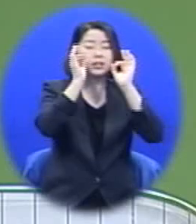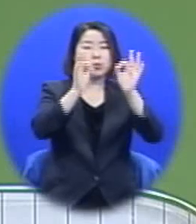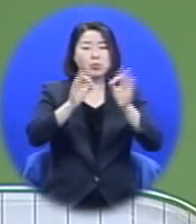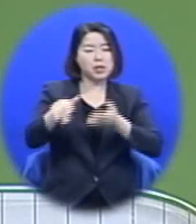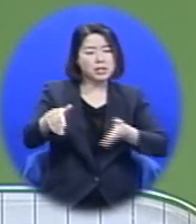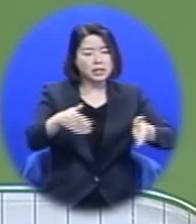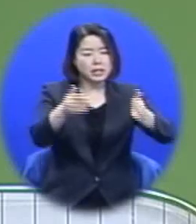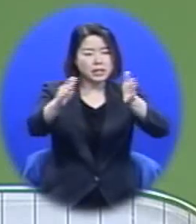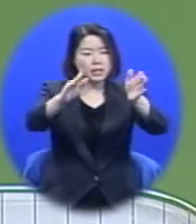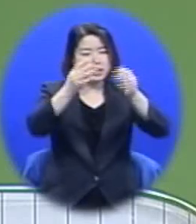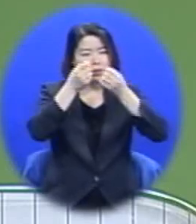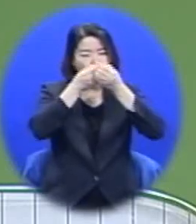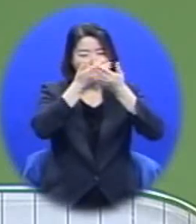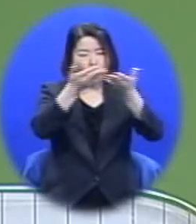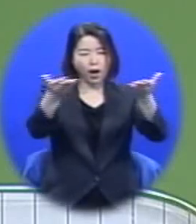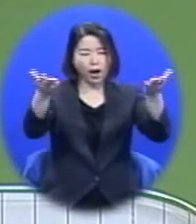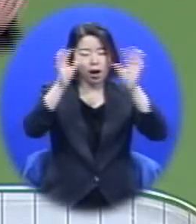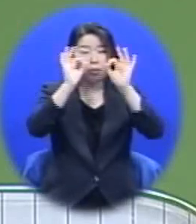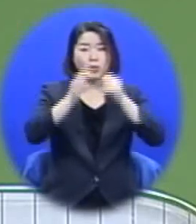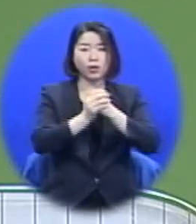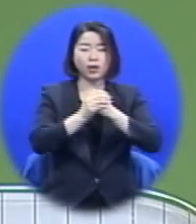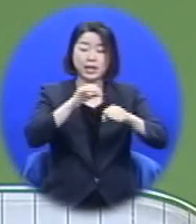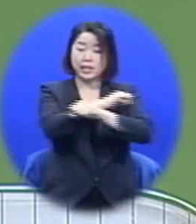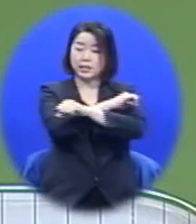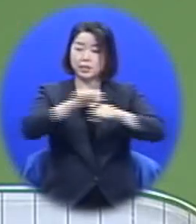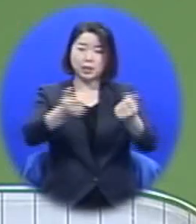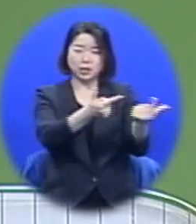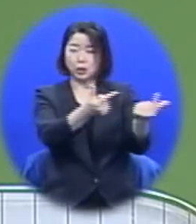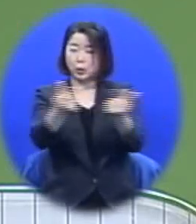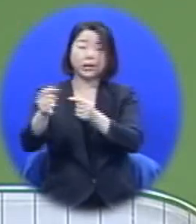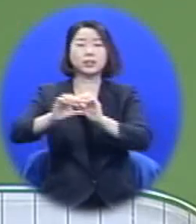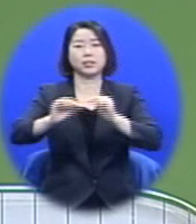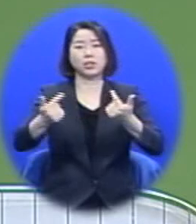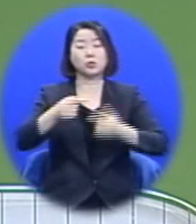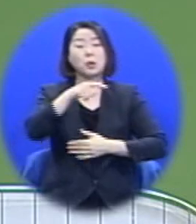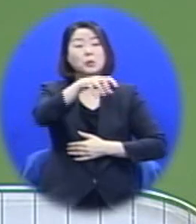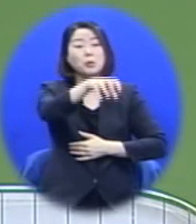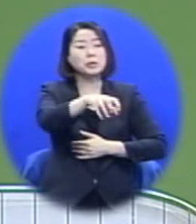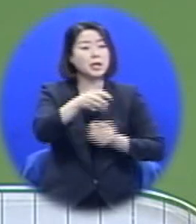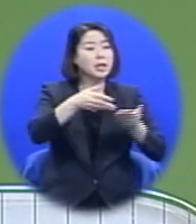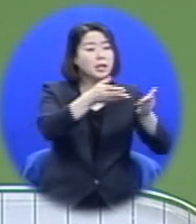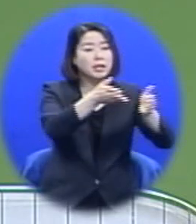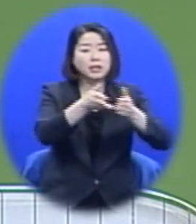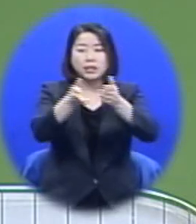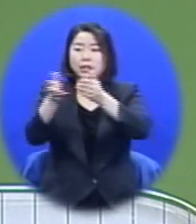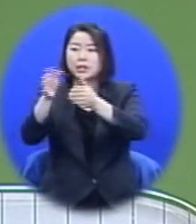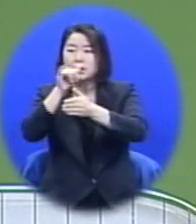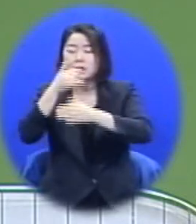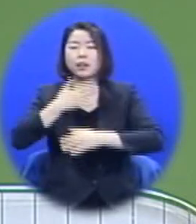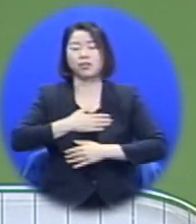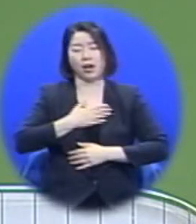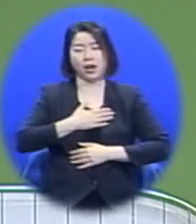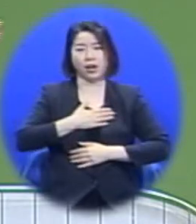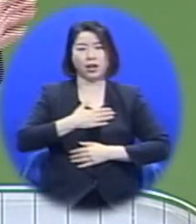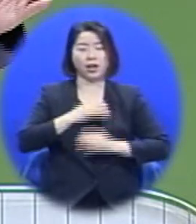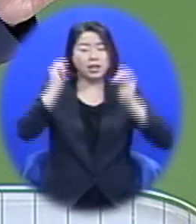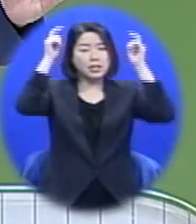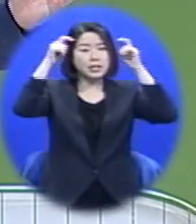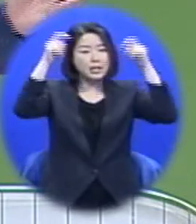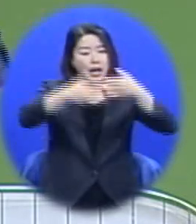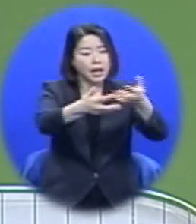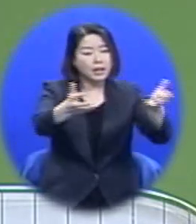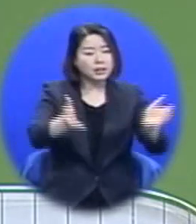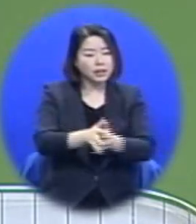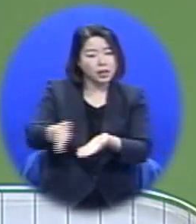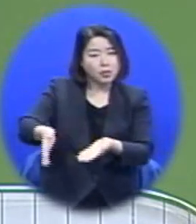보입니다 들판이 다 똑같은 들판이 아니고 거기에 길이 있다는 게 보입니다 양떼를 이끌고 여기를